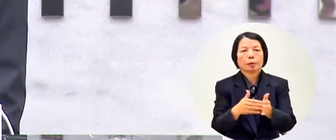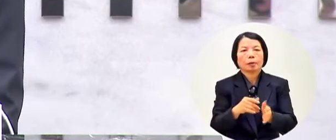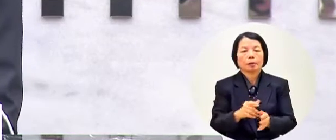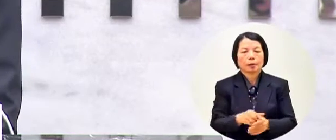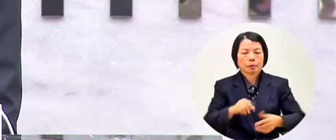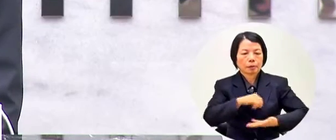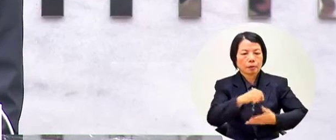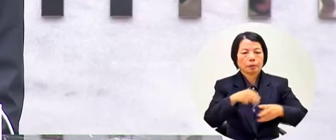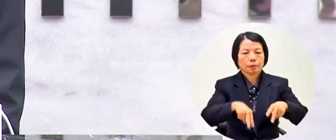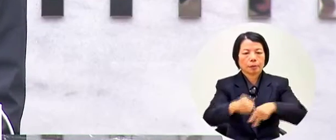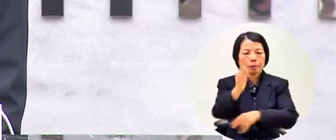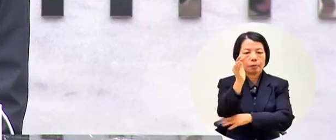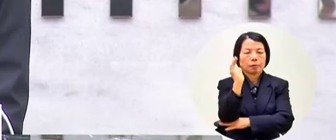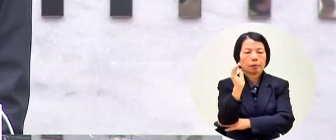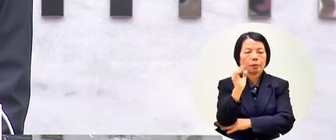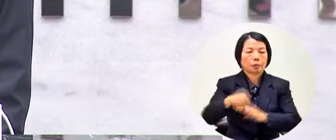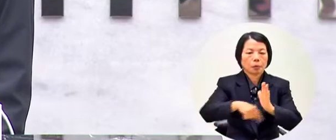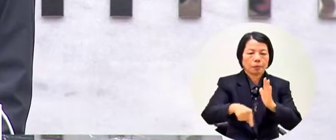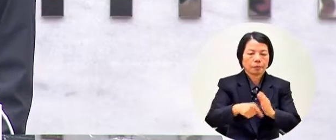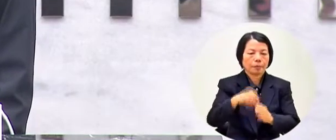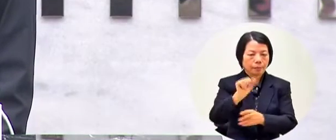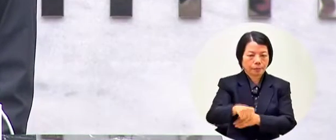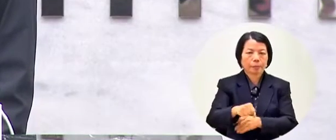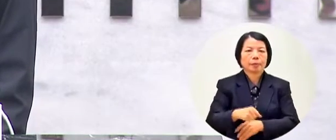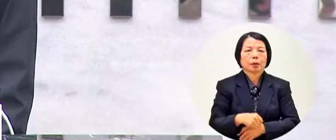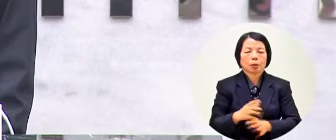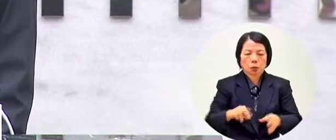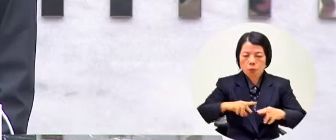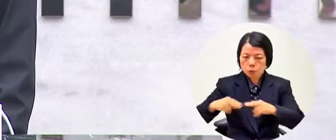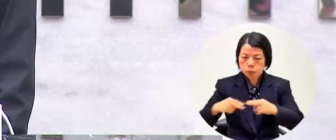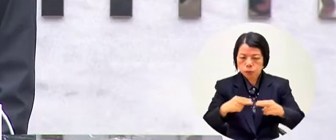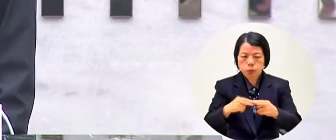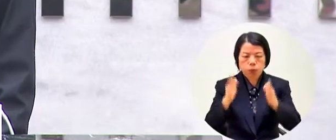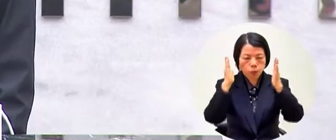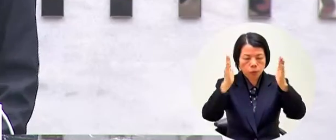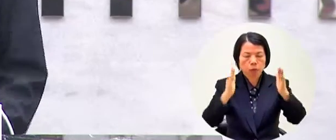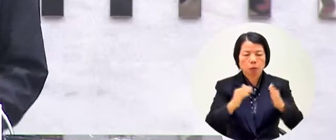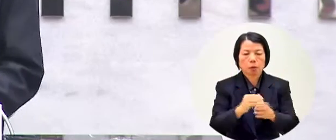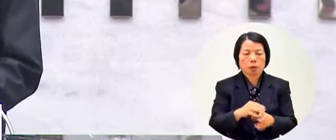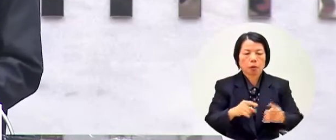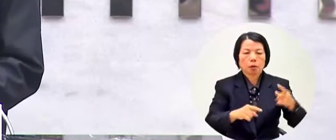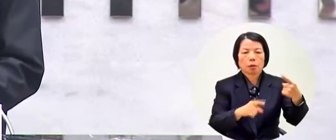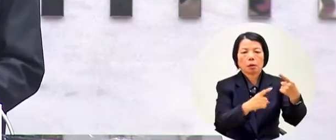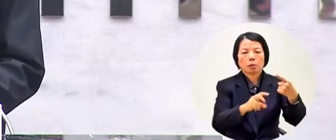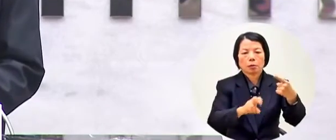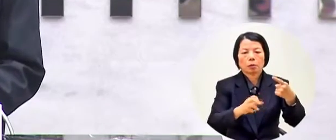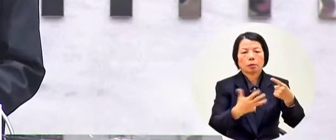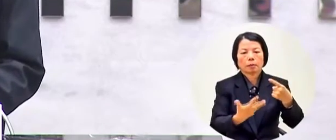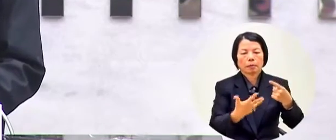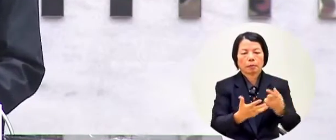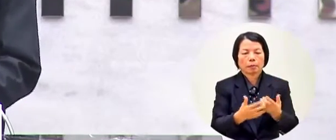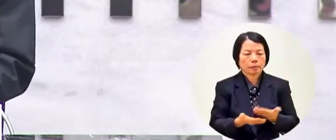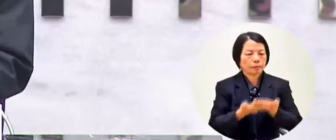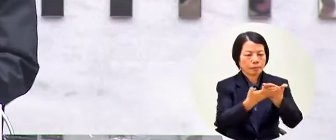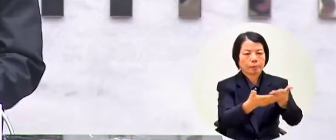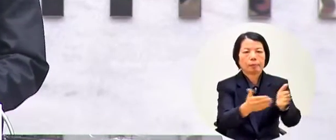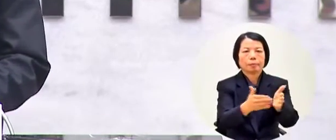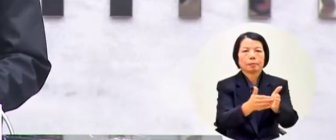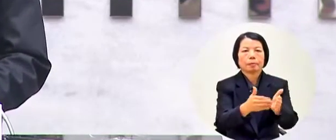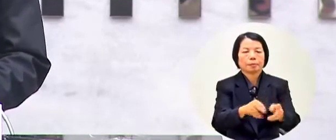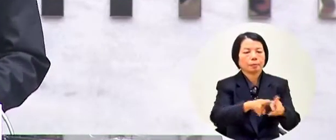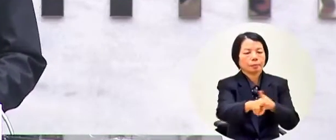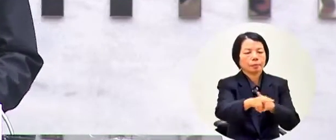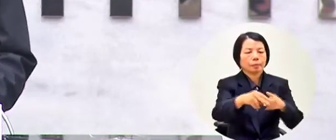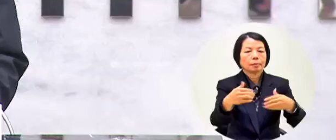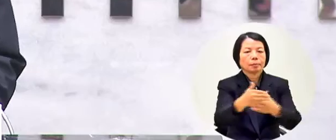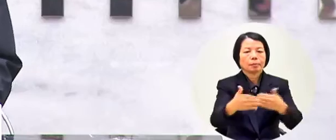政院予以核定，本府已将修正资料于本年1月18日报请，函报交通部。